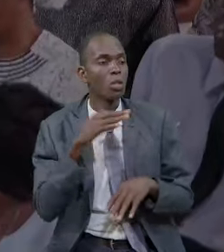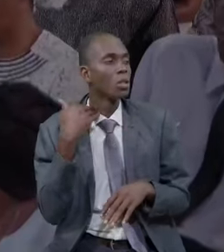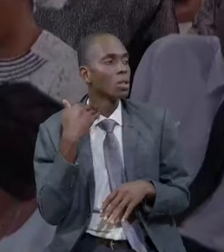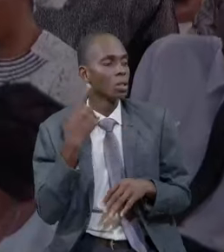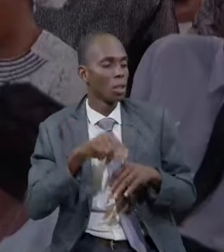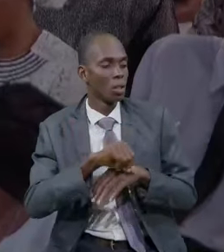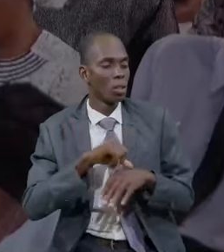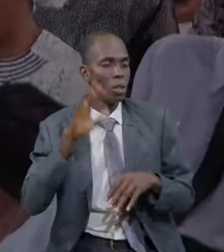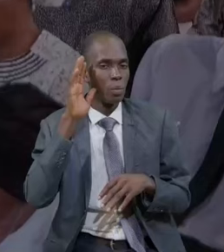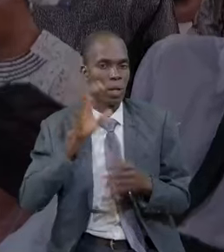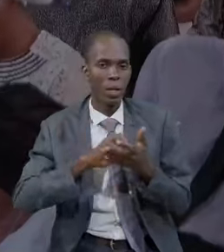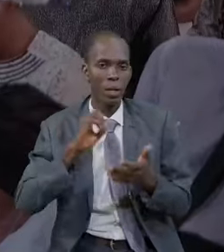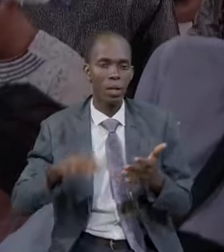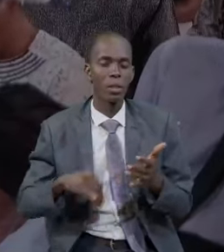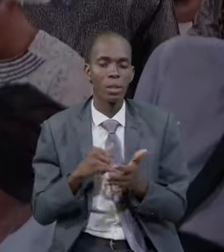briser cela.